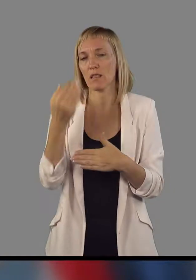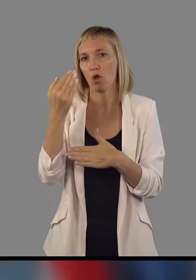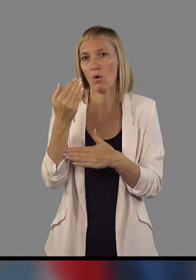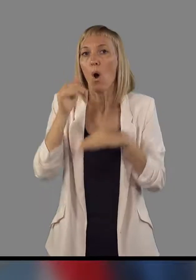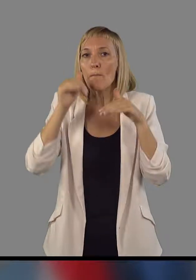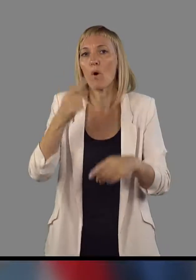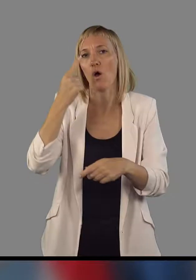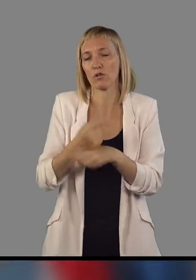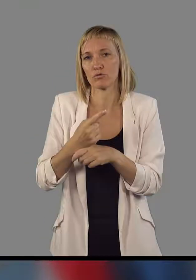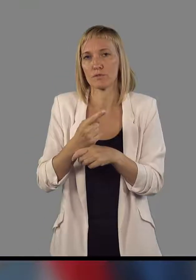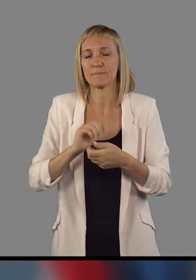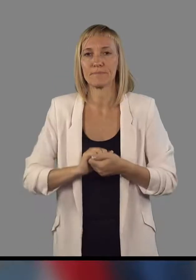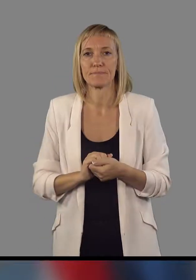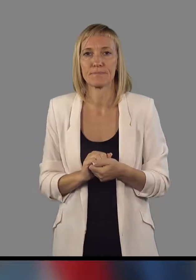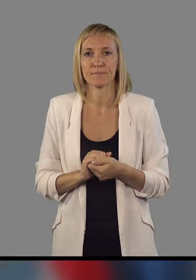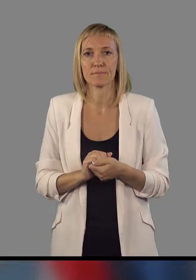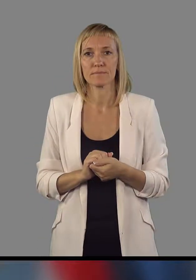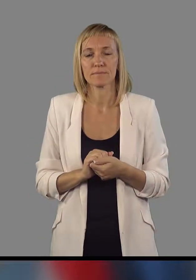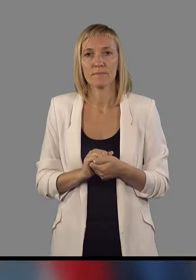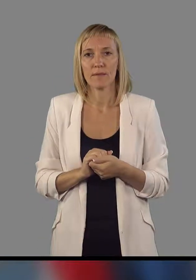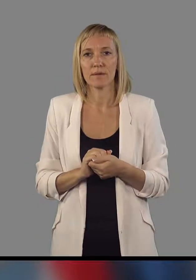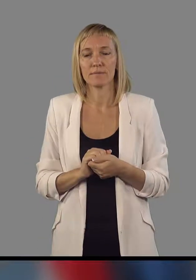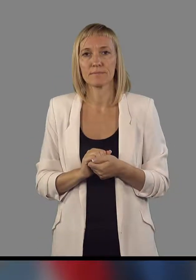skrajšujemo. Potem